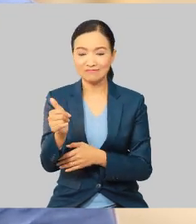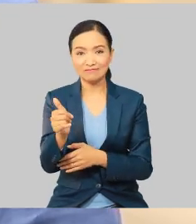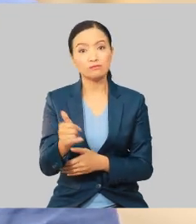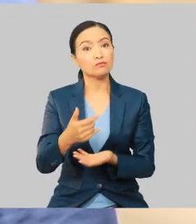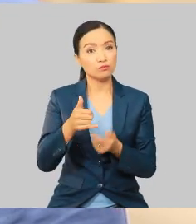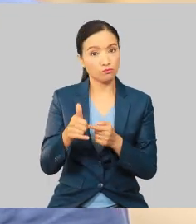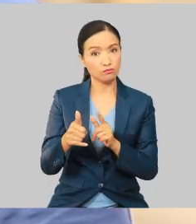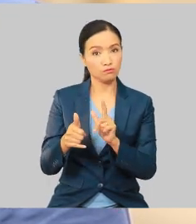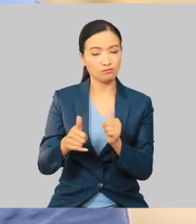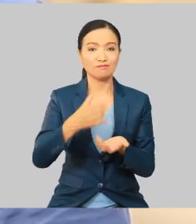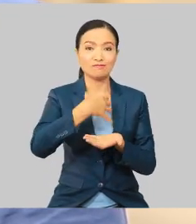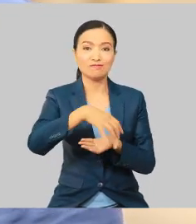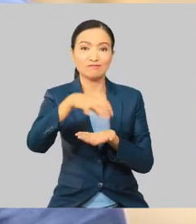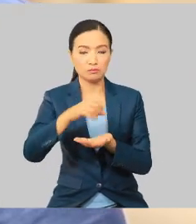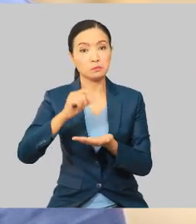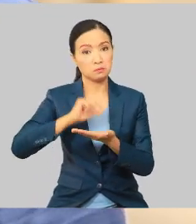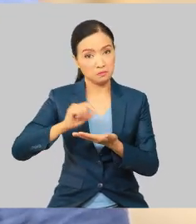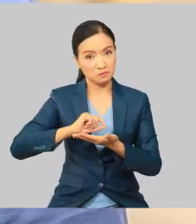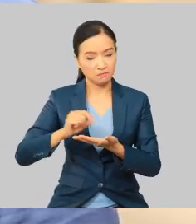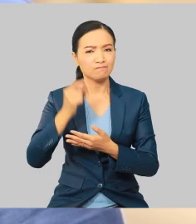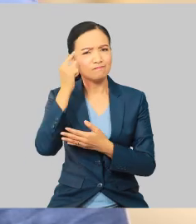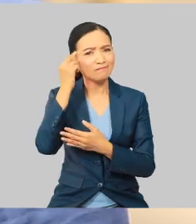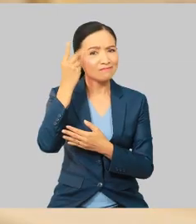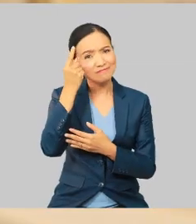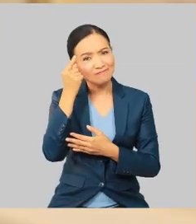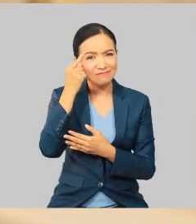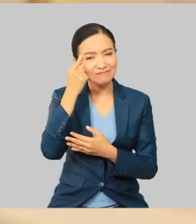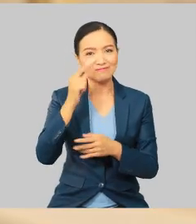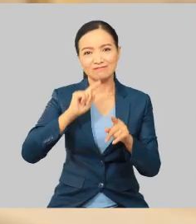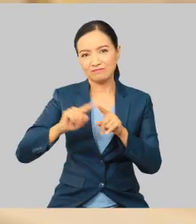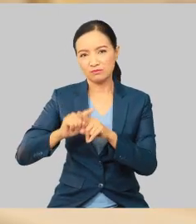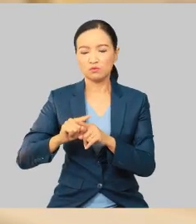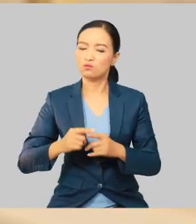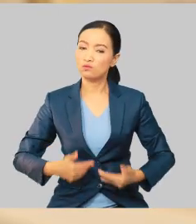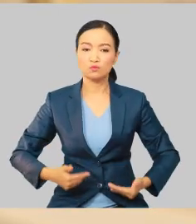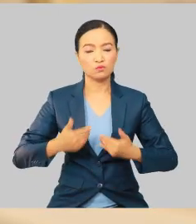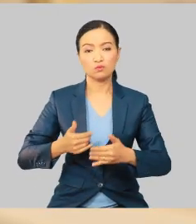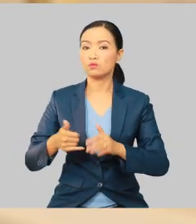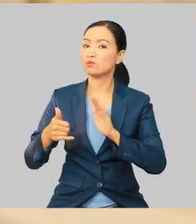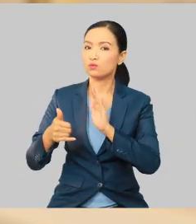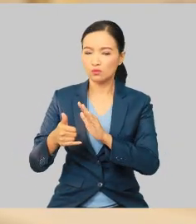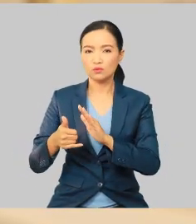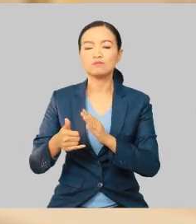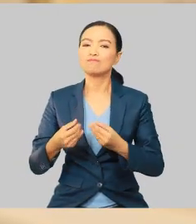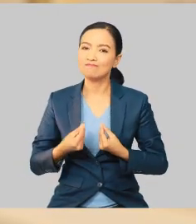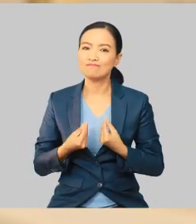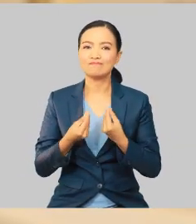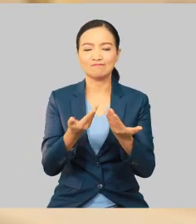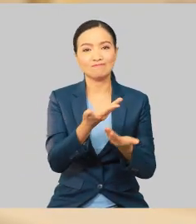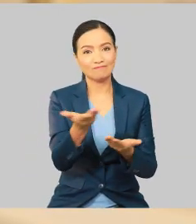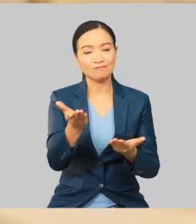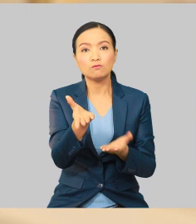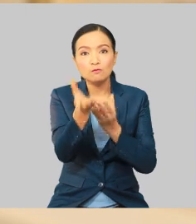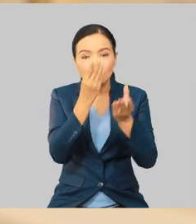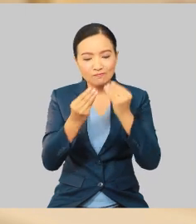เป็นนักเล่าเรื่องนะครับเป็นนักเขียนนักคิดและเรื่องราวทุกอย่างในชีวิตของเธอเป็นผู้ส่งต่อแรงบันด